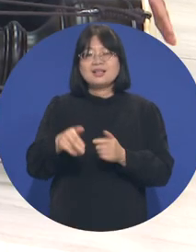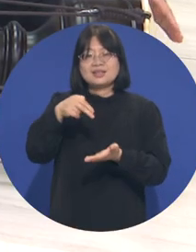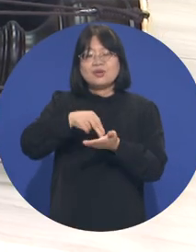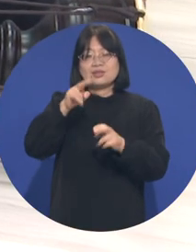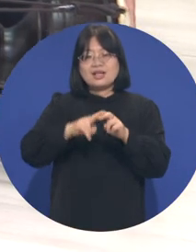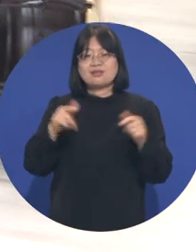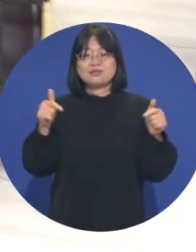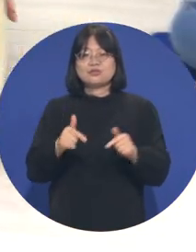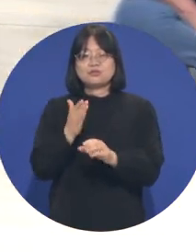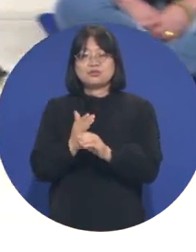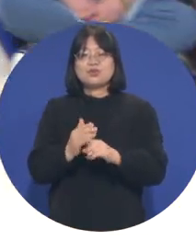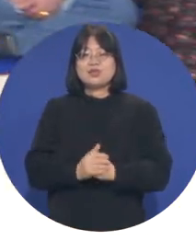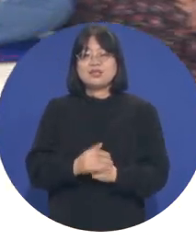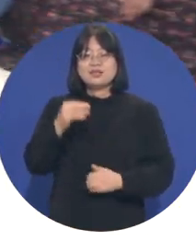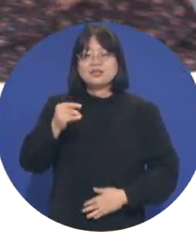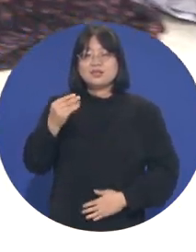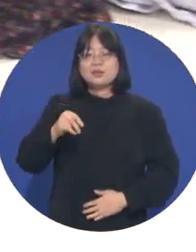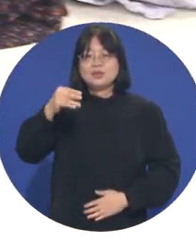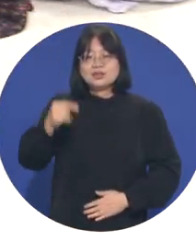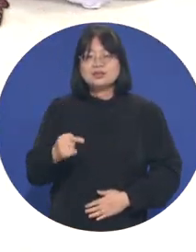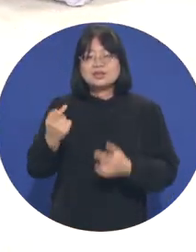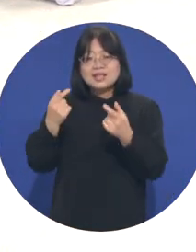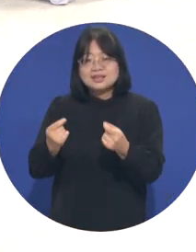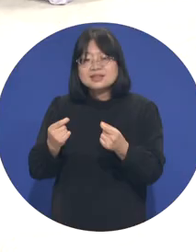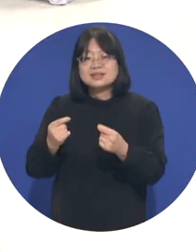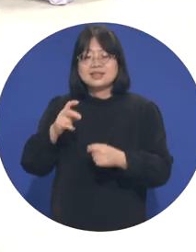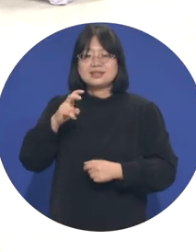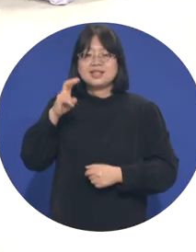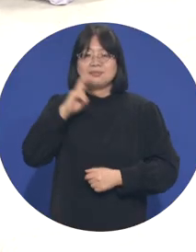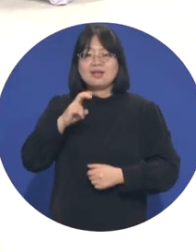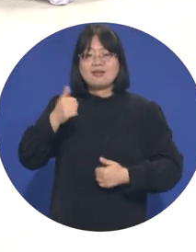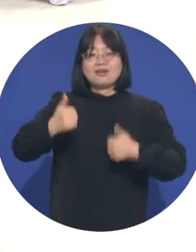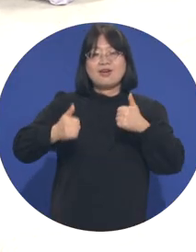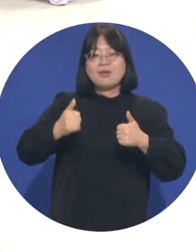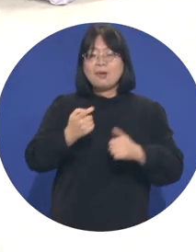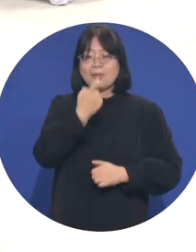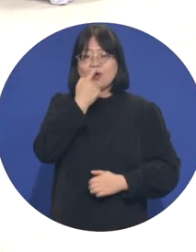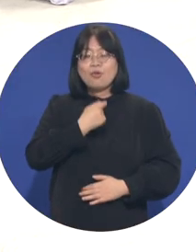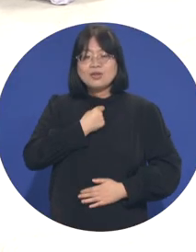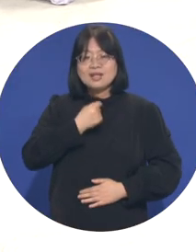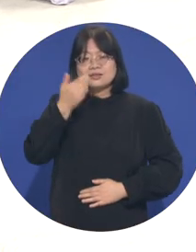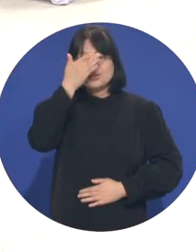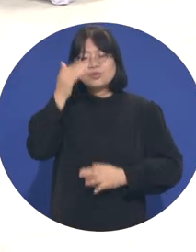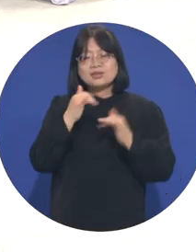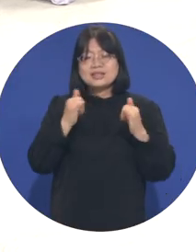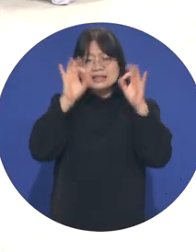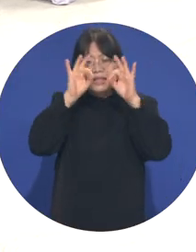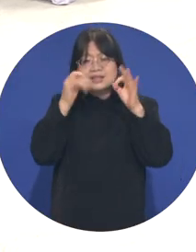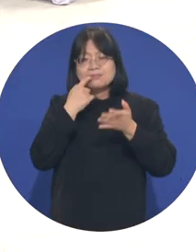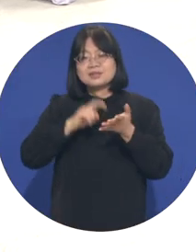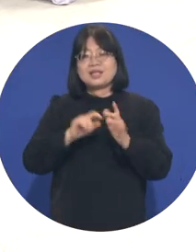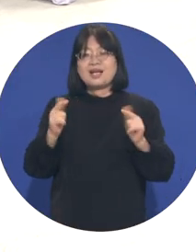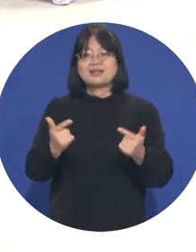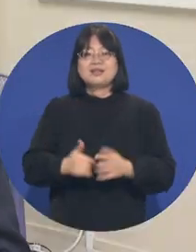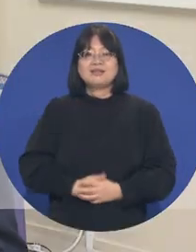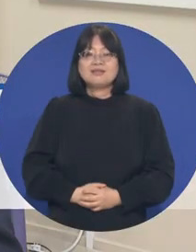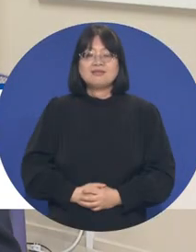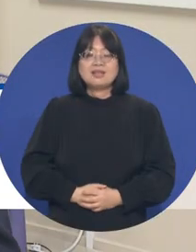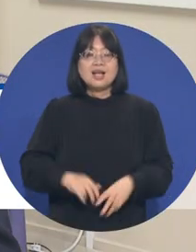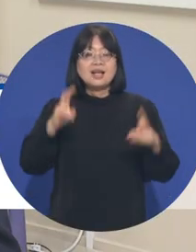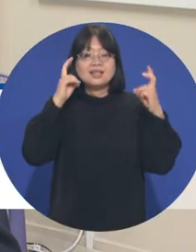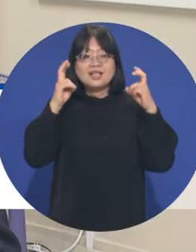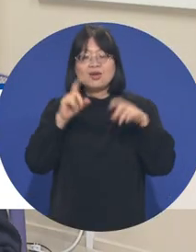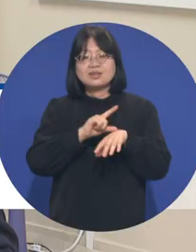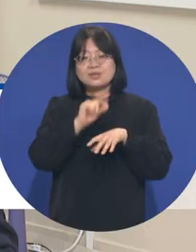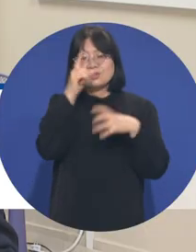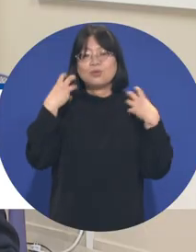있습니다. 트로트와 같은 대중음악과 경쟁하면서 배우려는 청년들을 찾기가 쉽지 않은 겁니다.